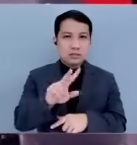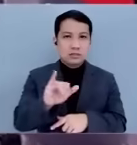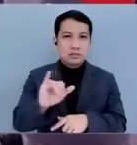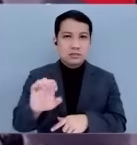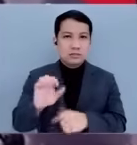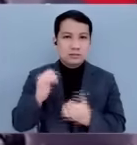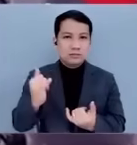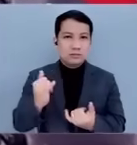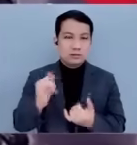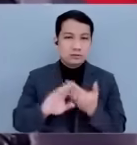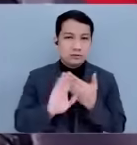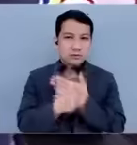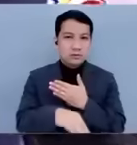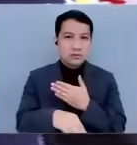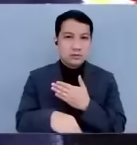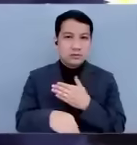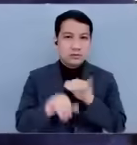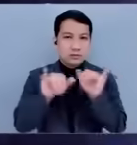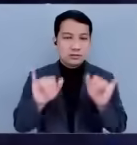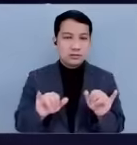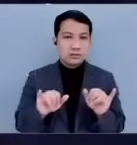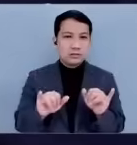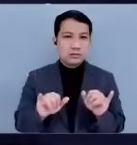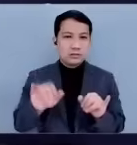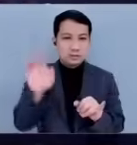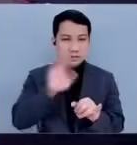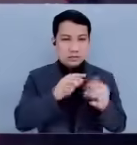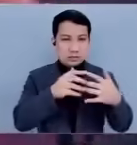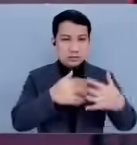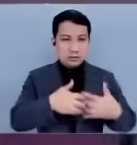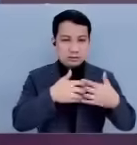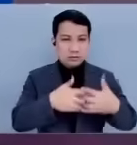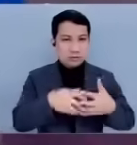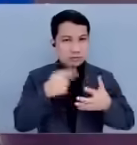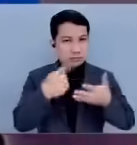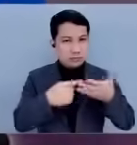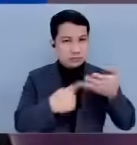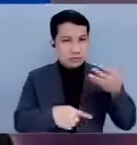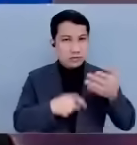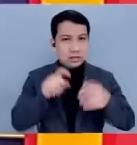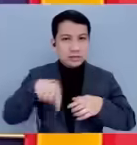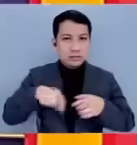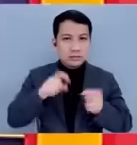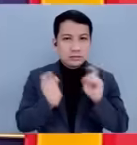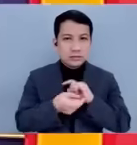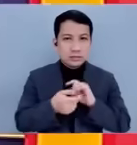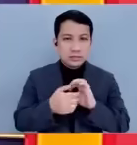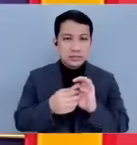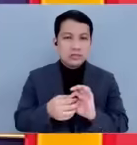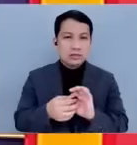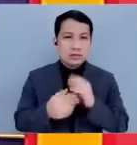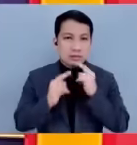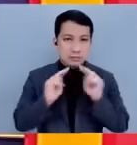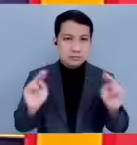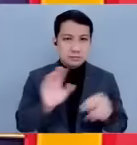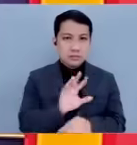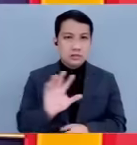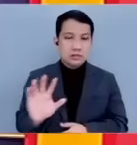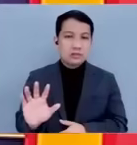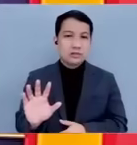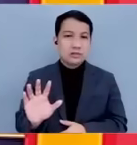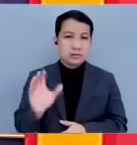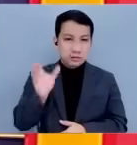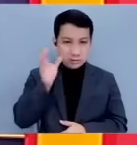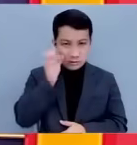ibinalik muna sa system provider ang nasirang draw machine para masuri kung may kailangan palitang bahagi. Nagbabalita mula sa Frontline, Camille